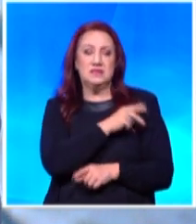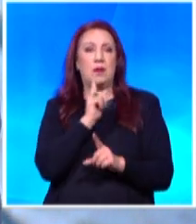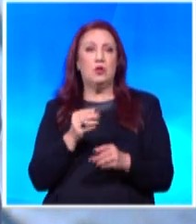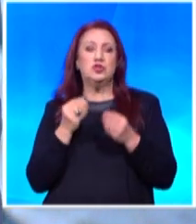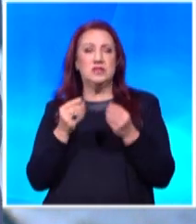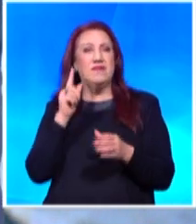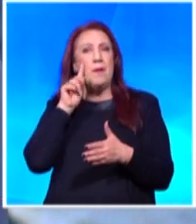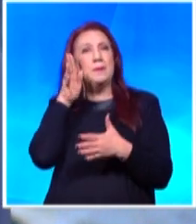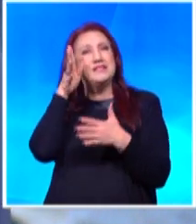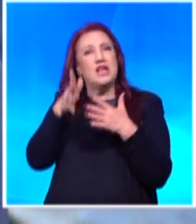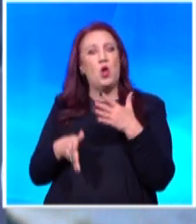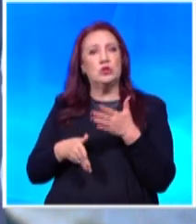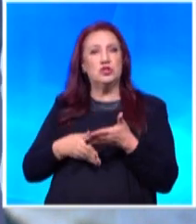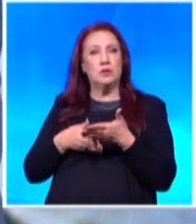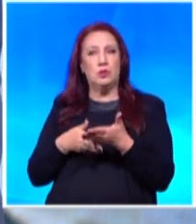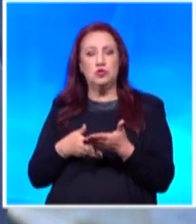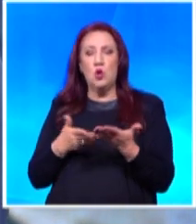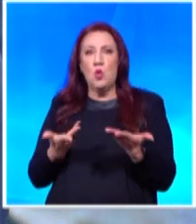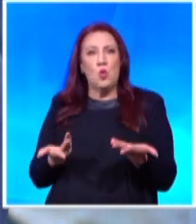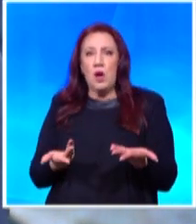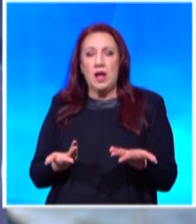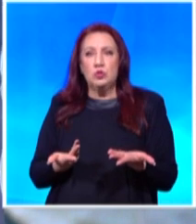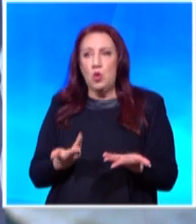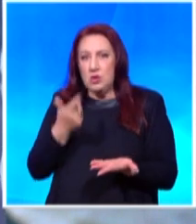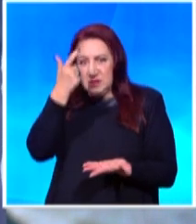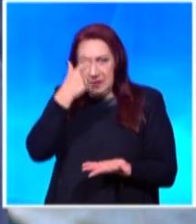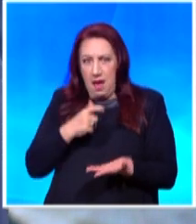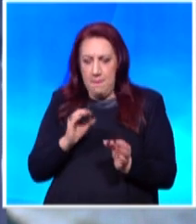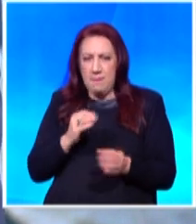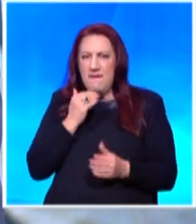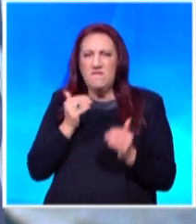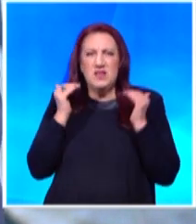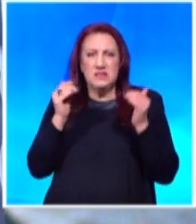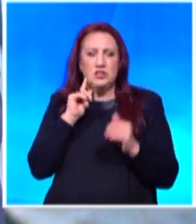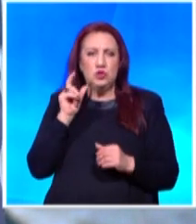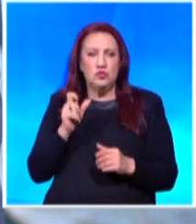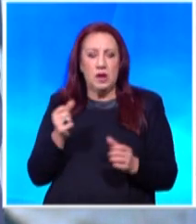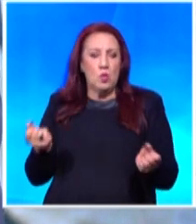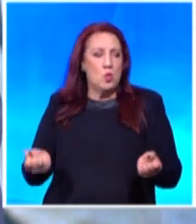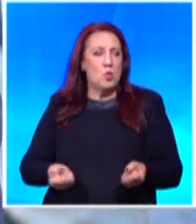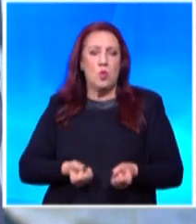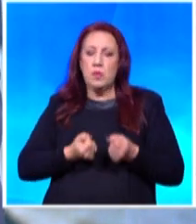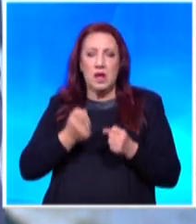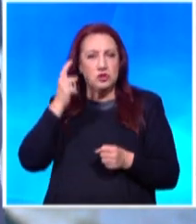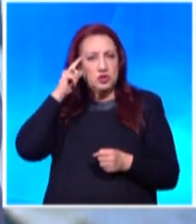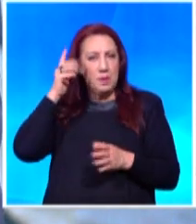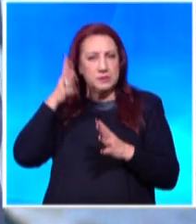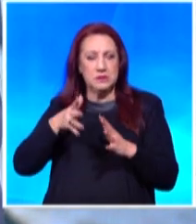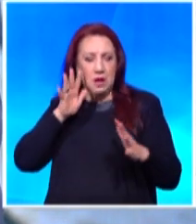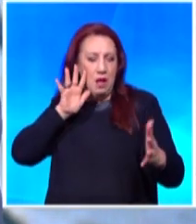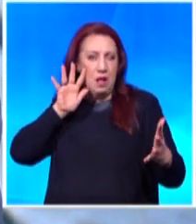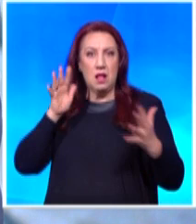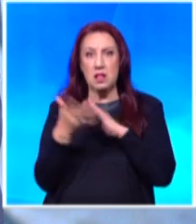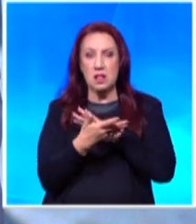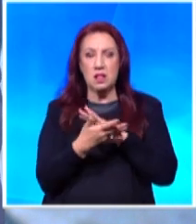когато те настигне едно такова нещо, и особено ако си сам възрастен човек, вероятно е изключително тежко за теб, загубата е